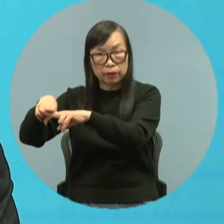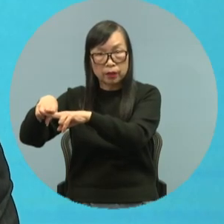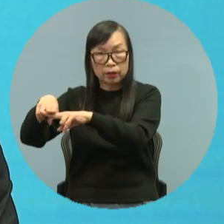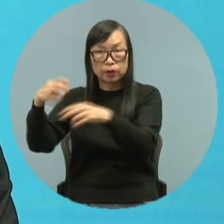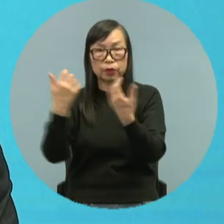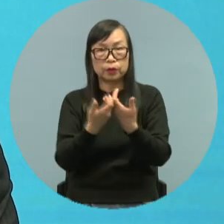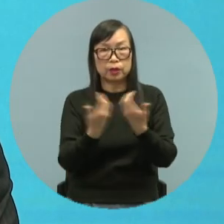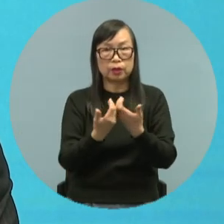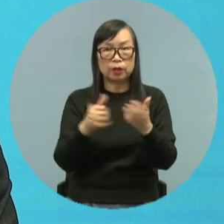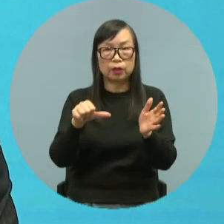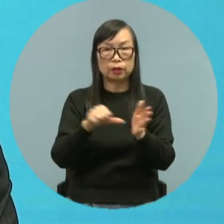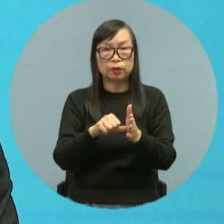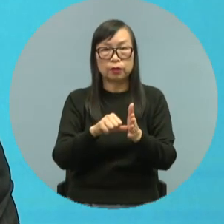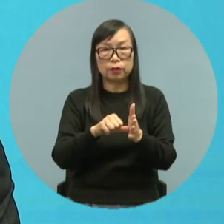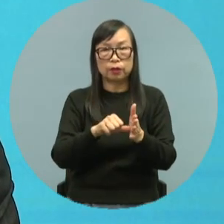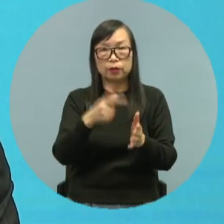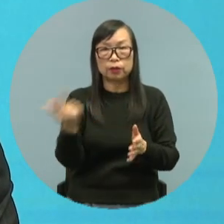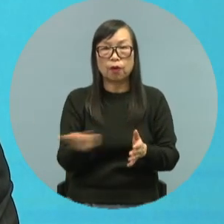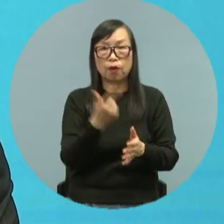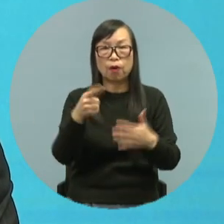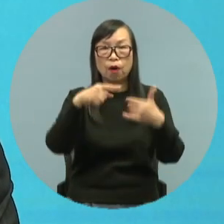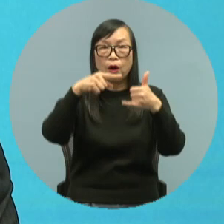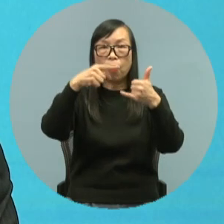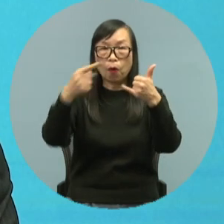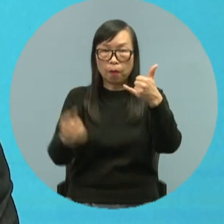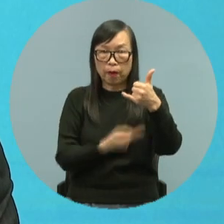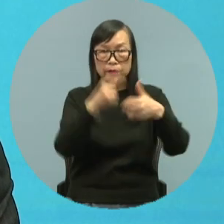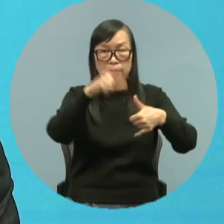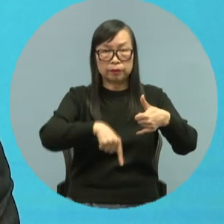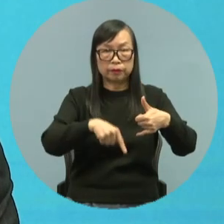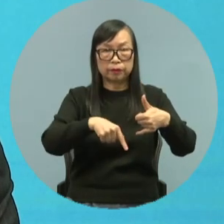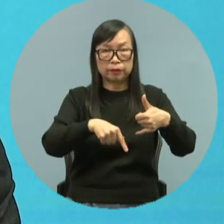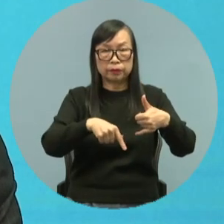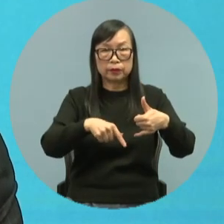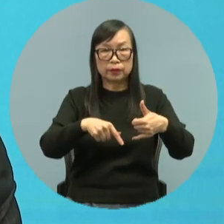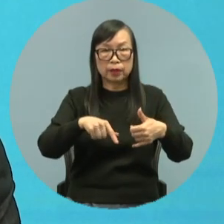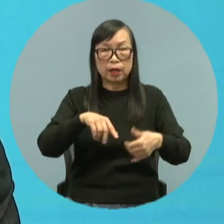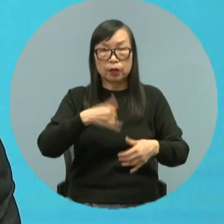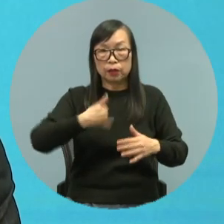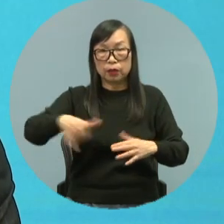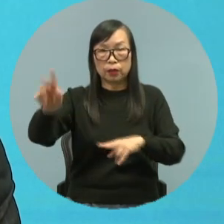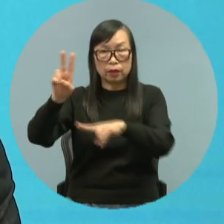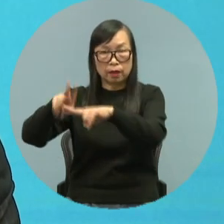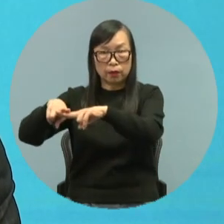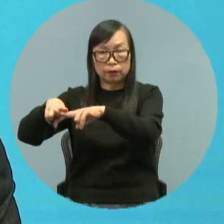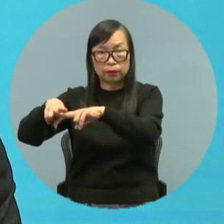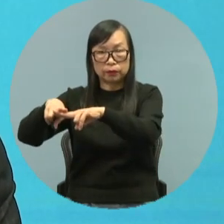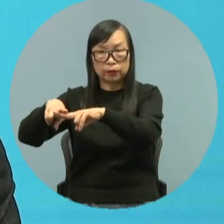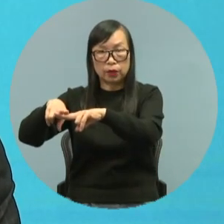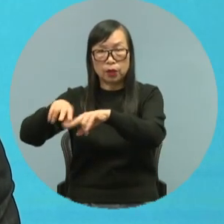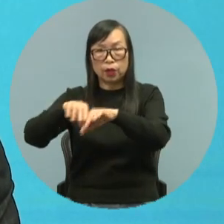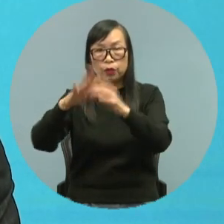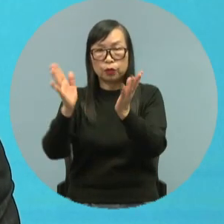個數字是最多有60,000人，他們入境內地之後是全